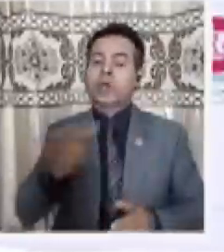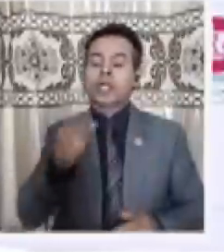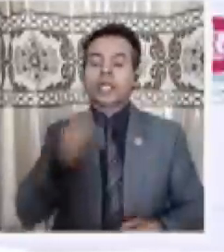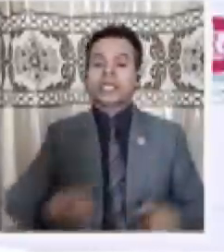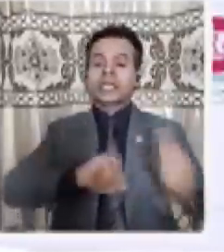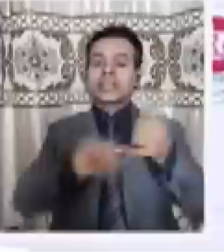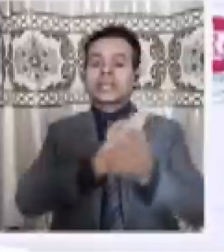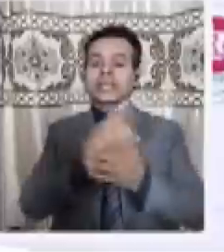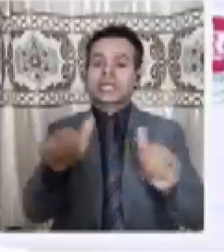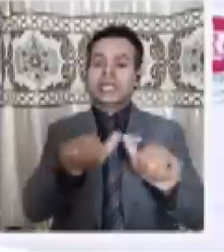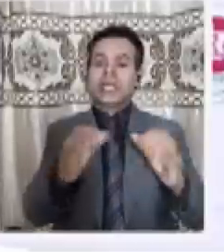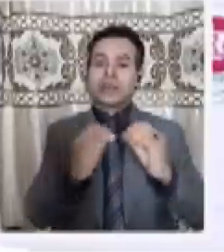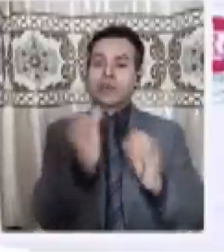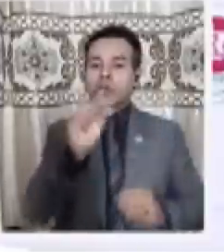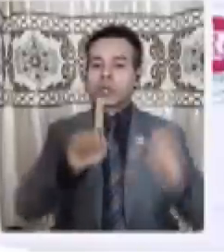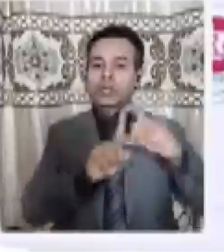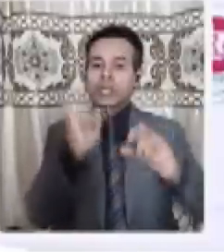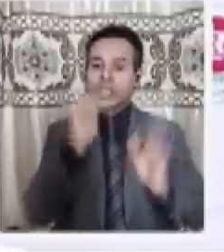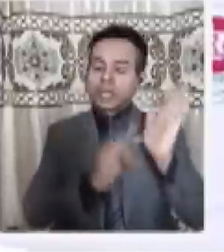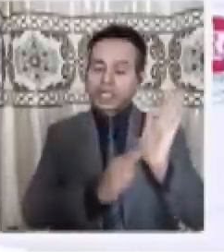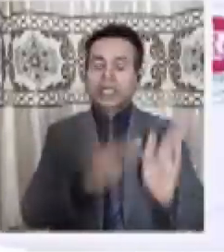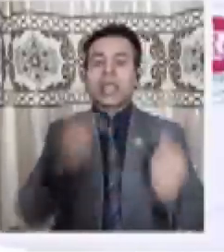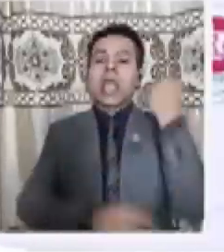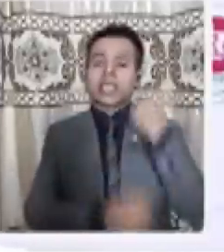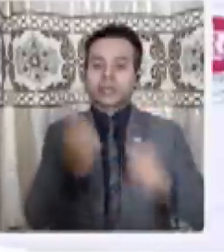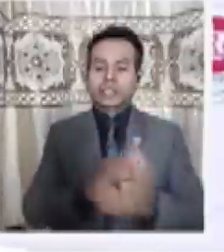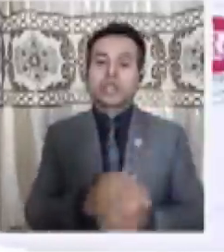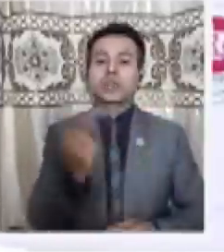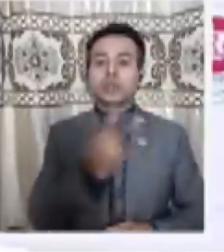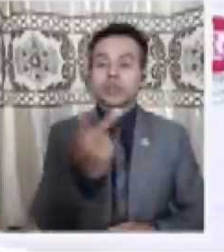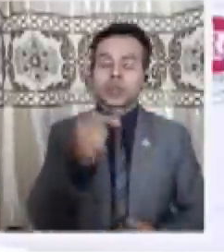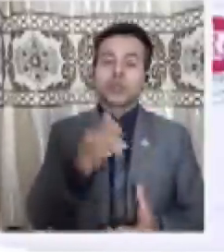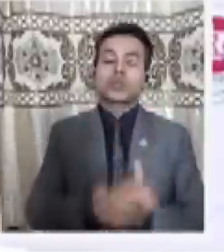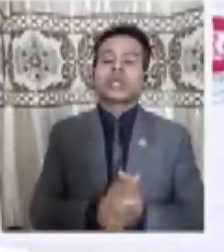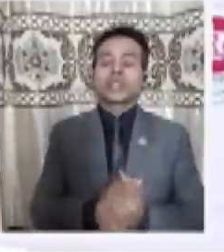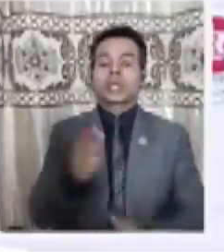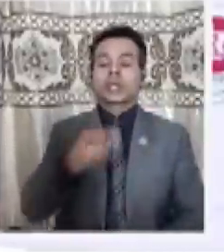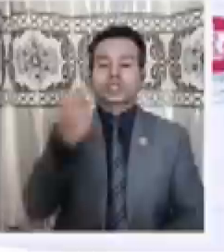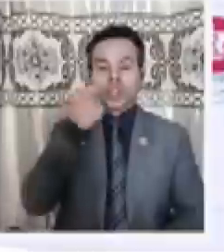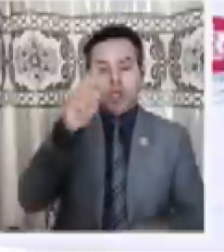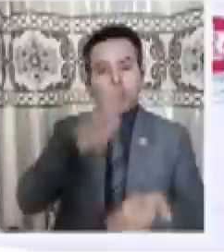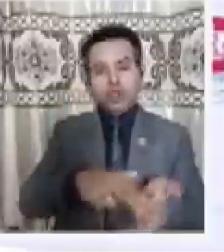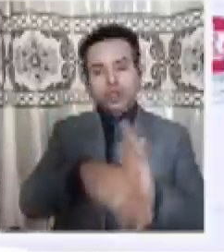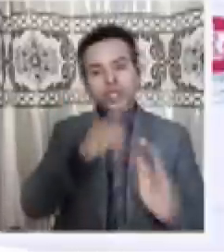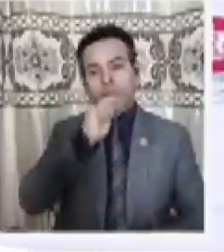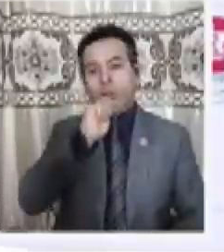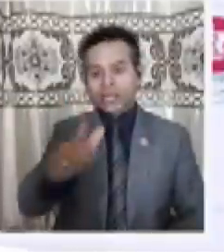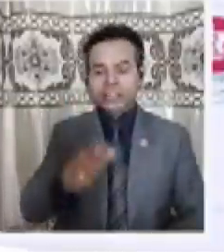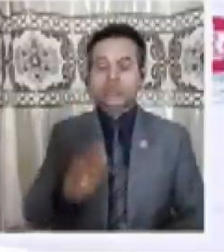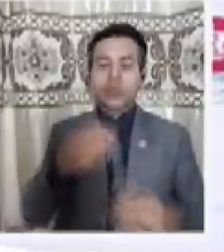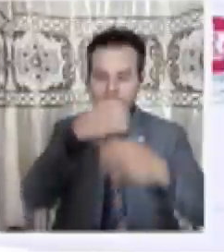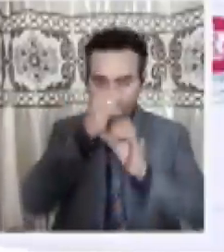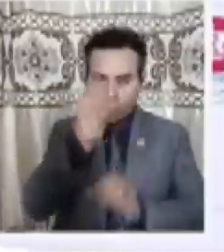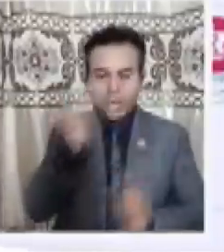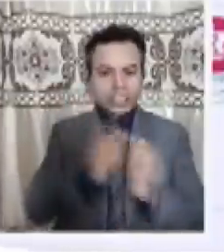হসপিটাল। আমরা তাদের কাছে জানতে চেয়েছিলাম যে তারা অনুমোদন পাওয়ার পরও কেন এখনও কার্যক্রম শুরু করছে না।